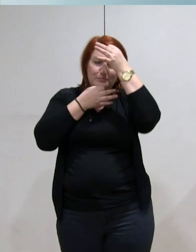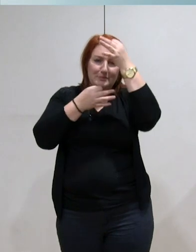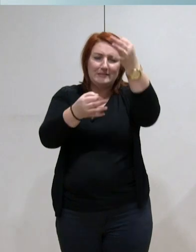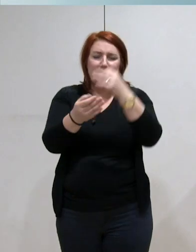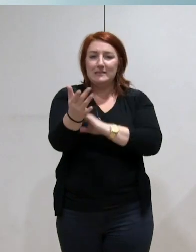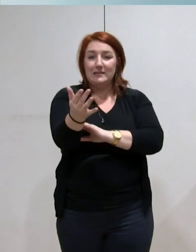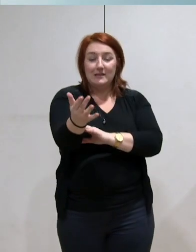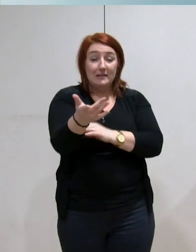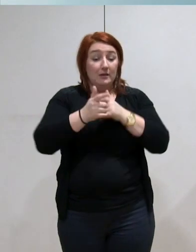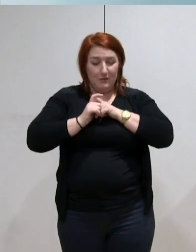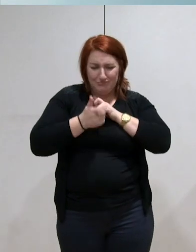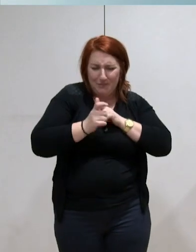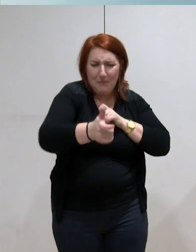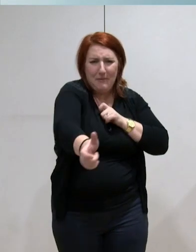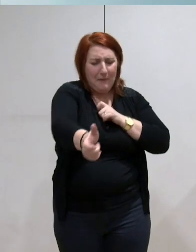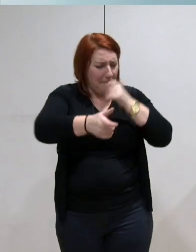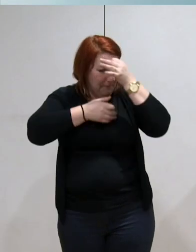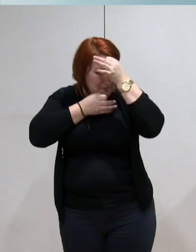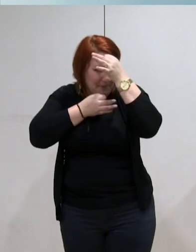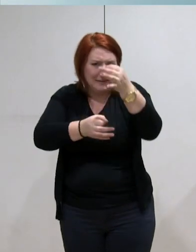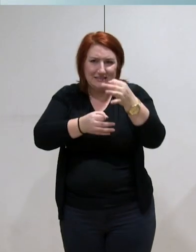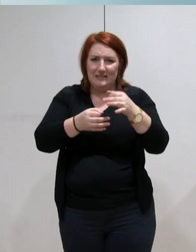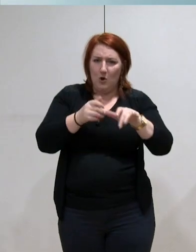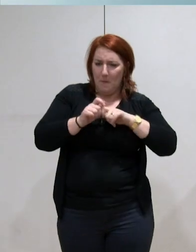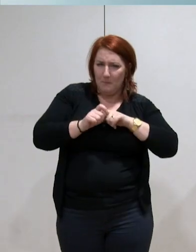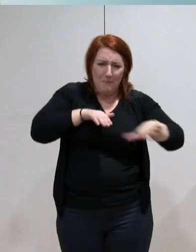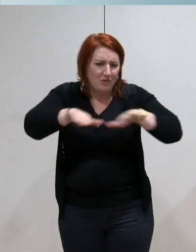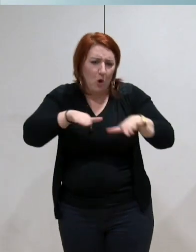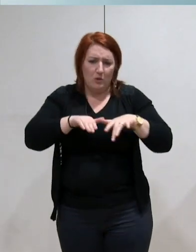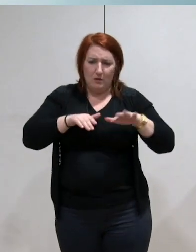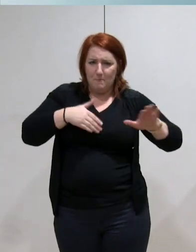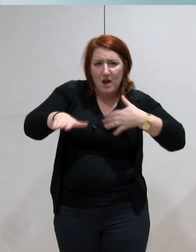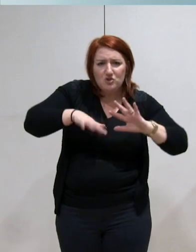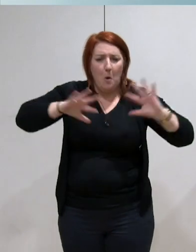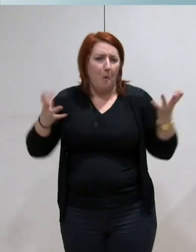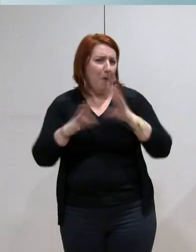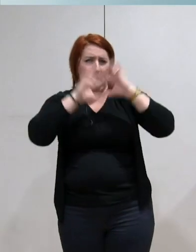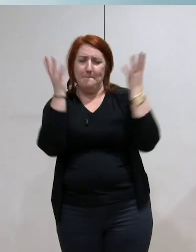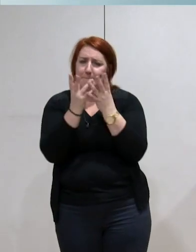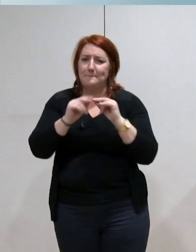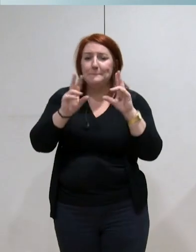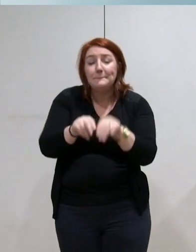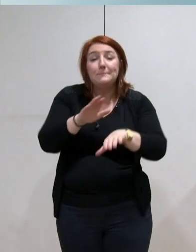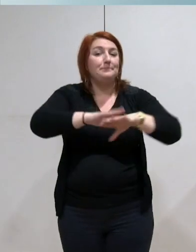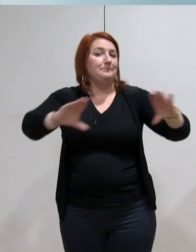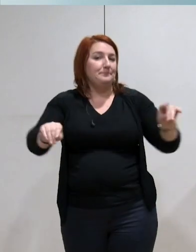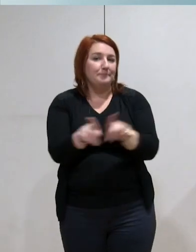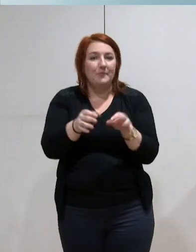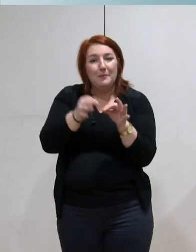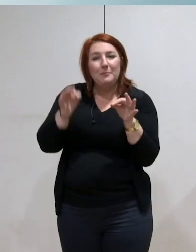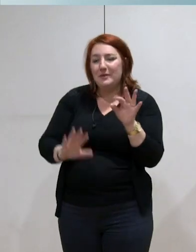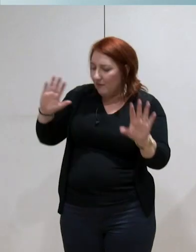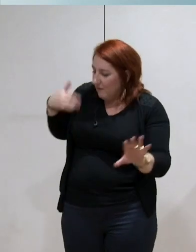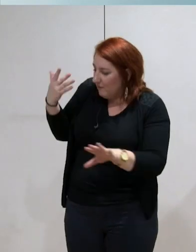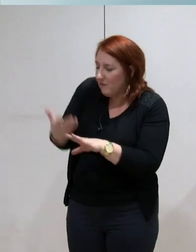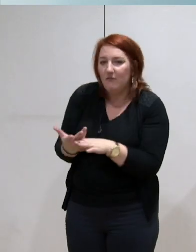le le déroulement très précis et le fonctionnement de ce dispositif et ce sera aussi l'occasion pour nous de faire un bilan des actions commencées dans le cadre de